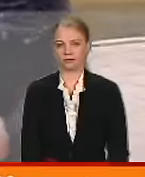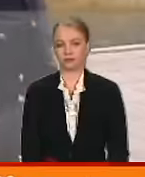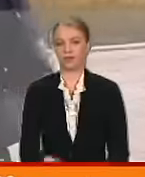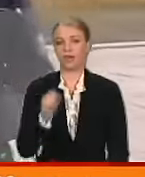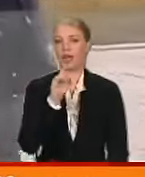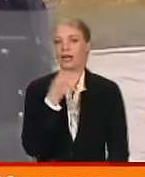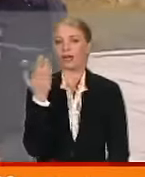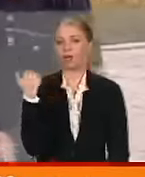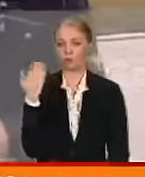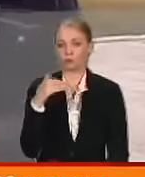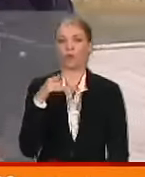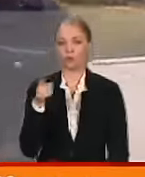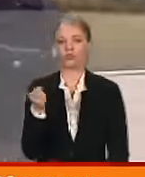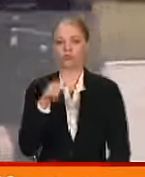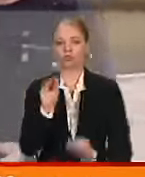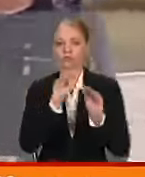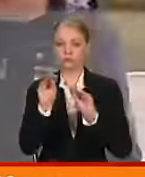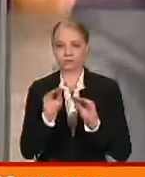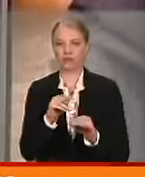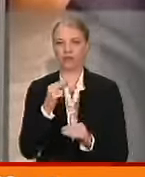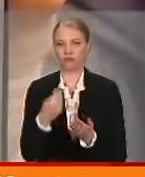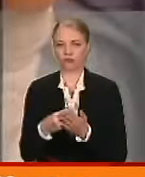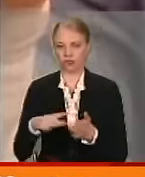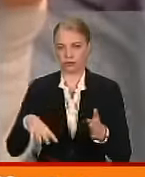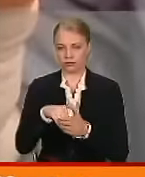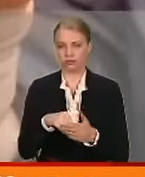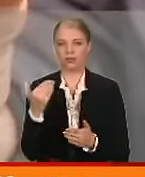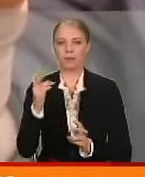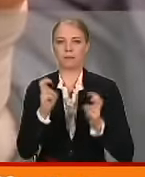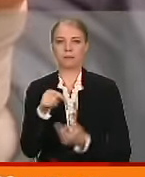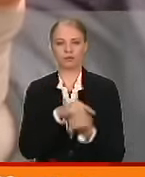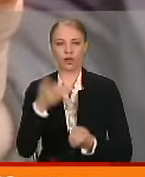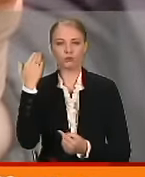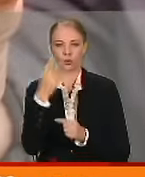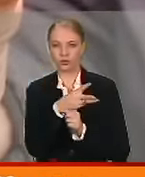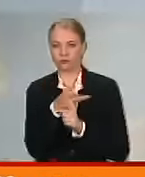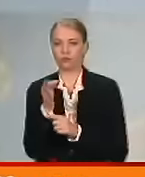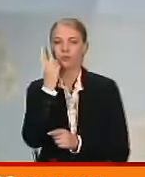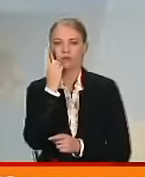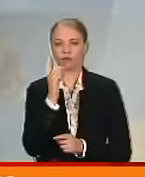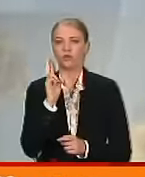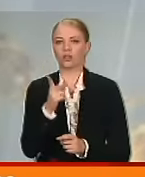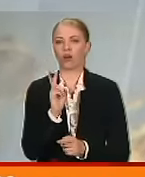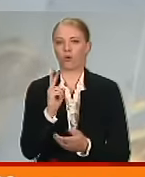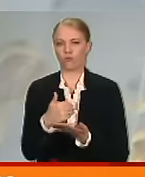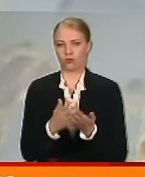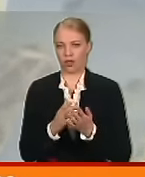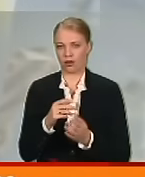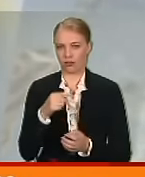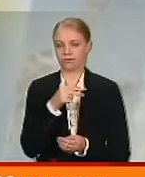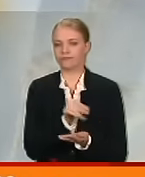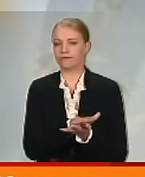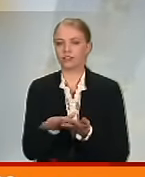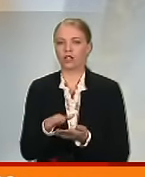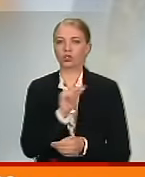А рік тому вождя навіть причепурили бюджетним коштом. Тутешній підприємець тоді зафільмував телефоном, як комунальна бригада